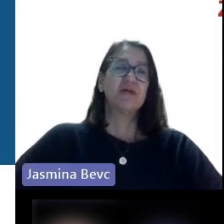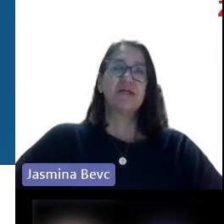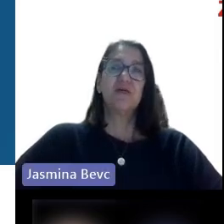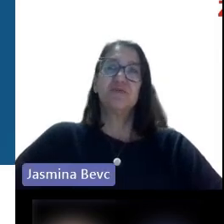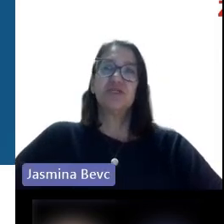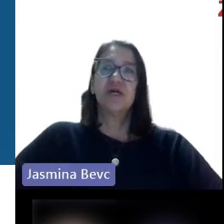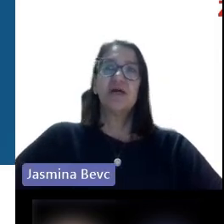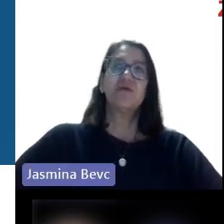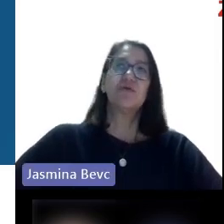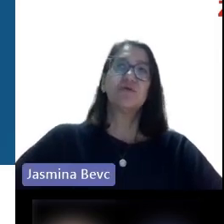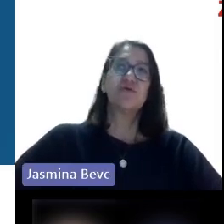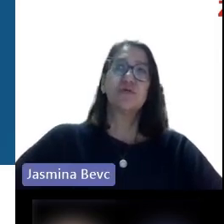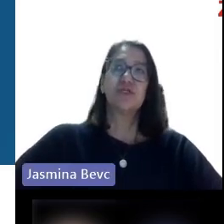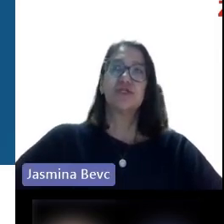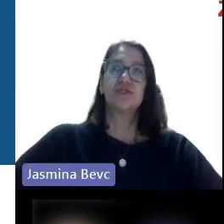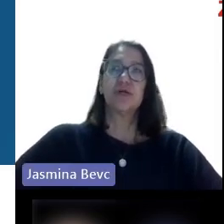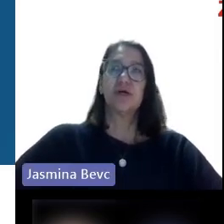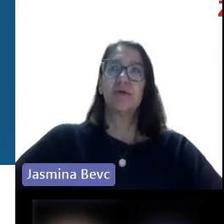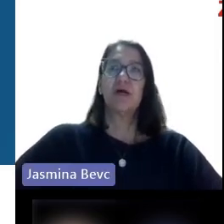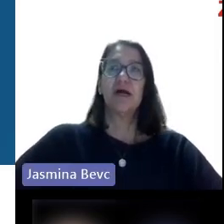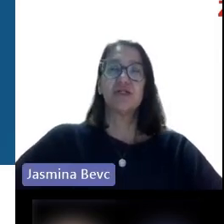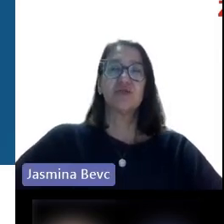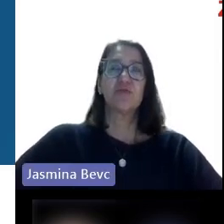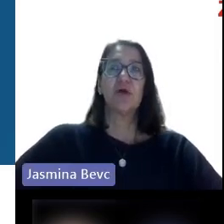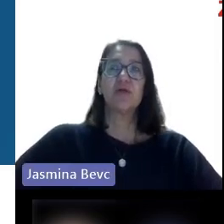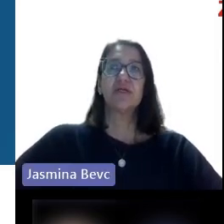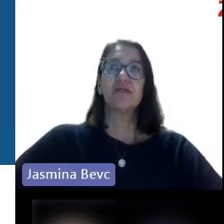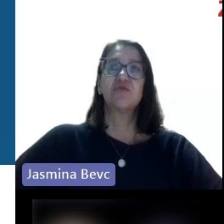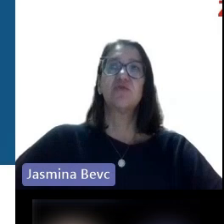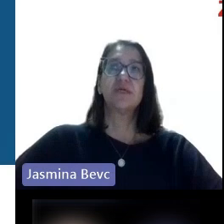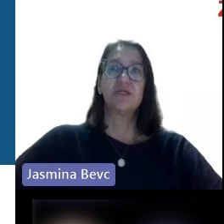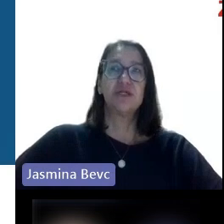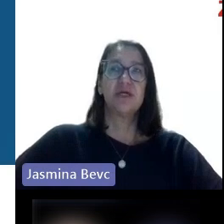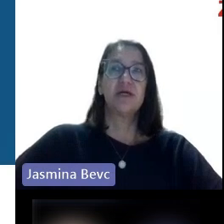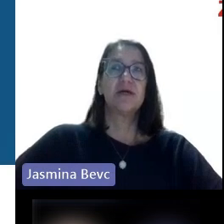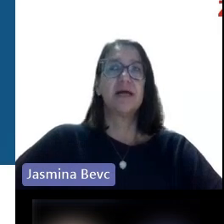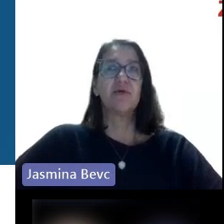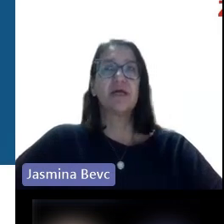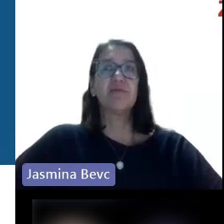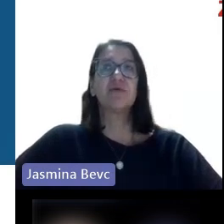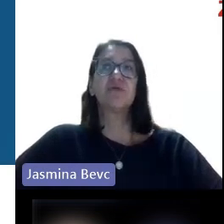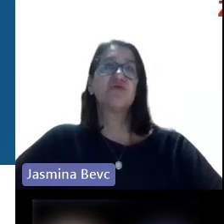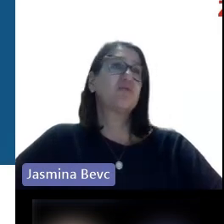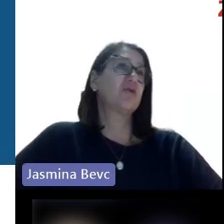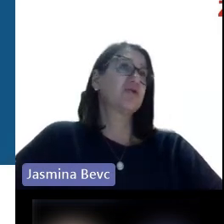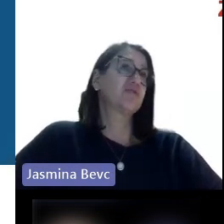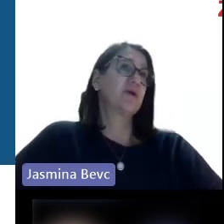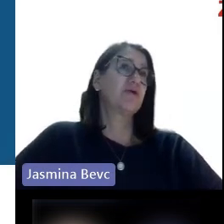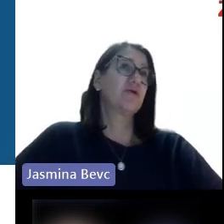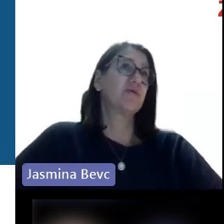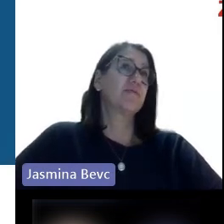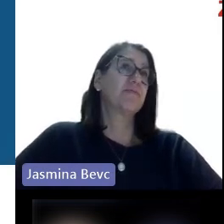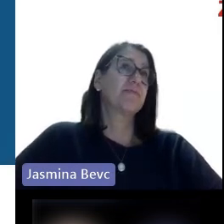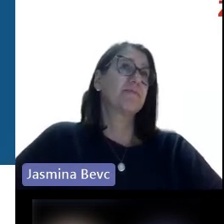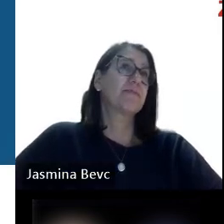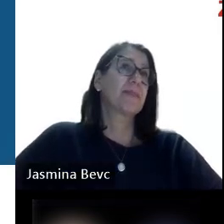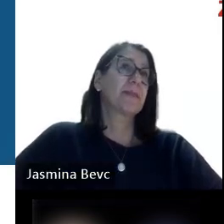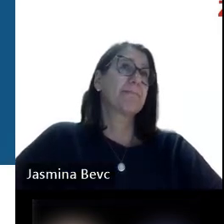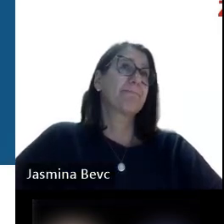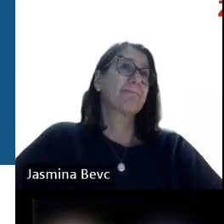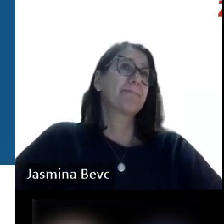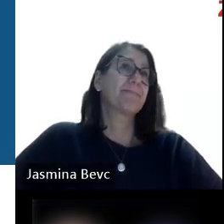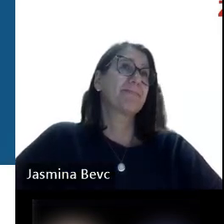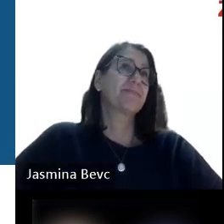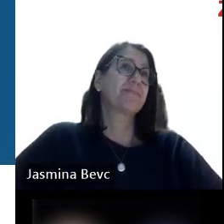Potem imamo kar nekaj vprašanj, kako ugotoviš, kakšne so toplotne izgube hiše, kamor naj bi vgradil toplotno črpalko?